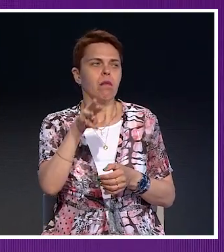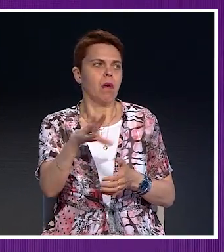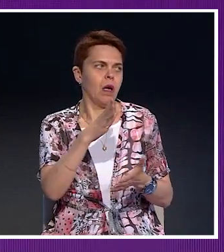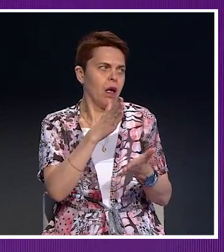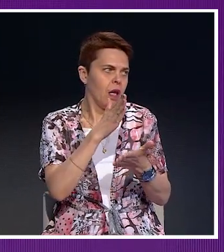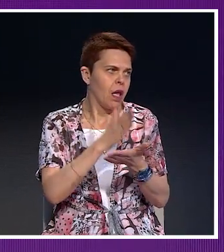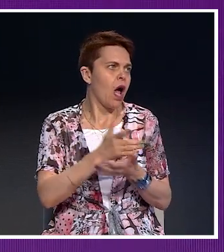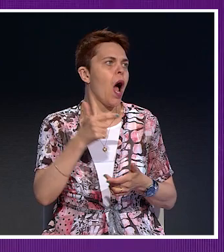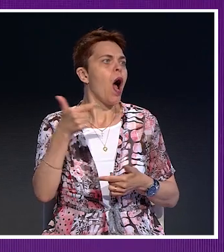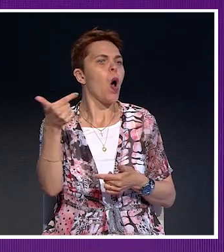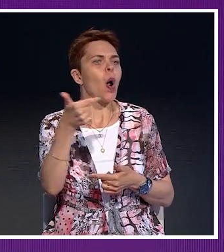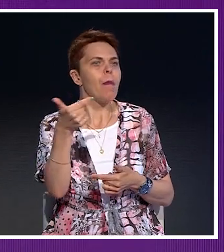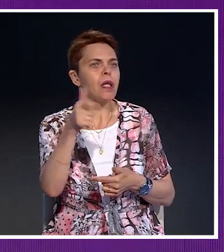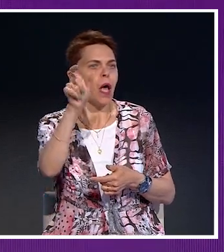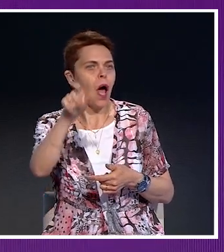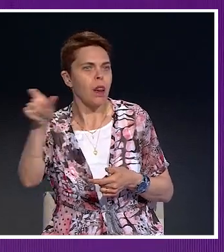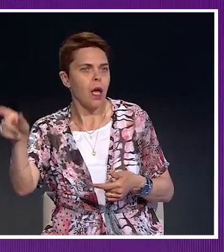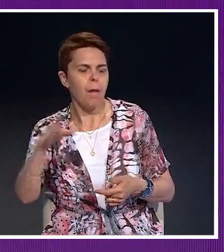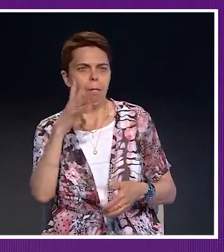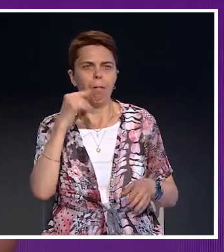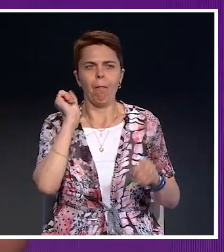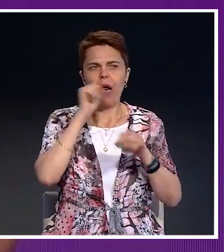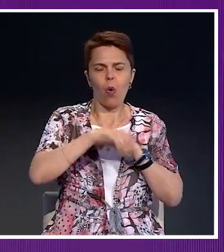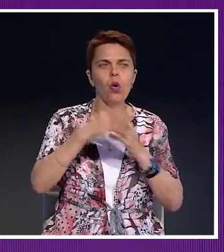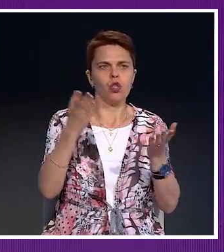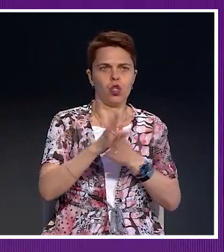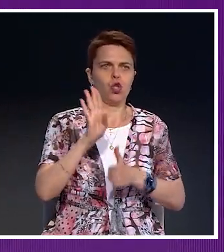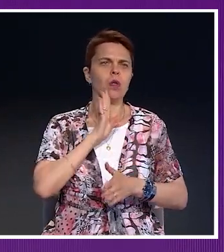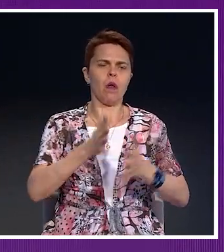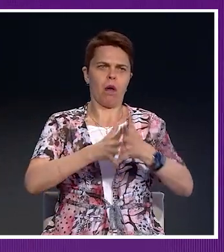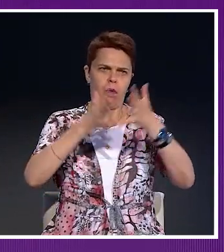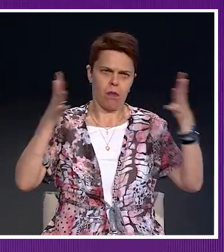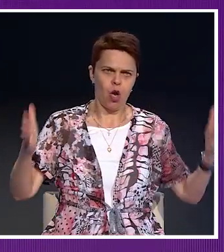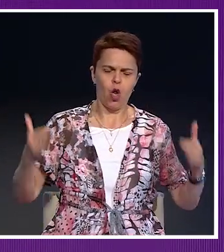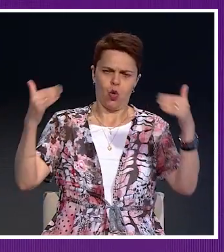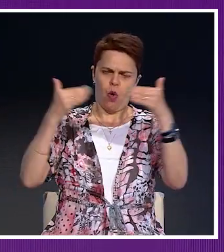що громадяни переконані, наприклад, що жінка повинна більше